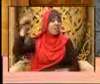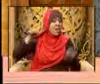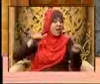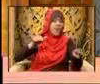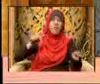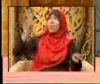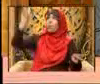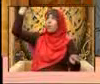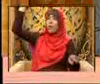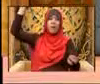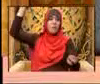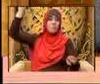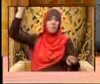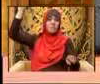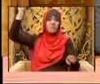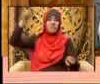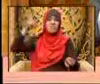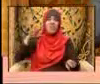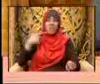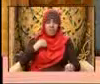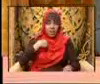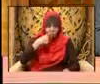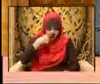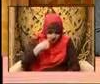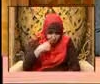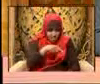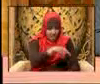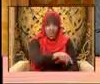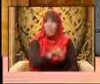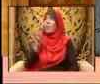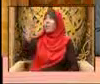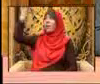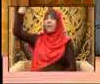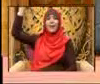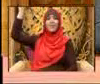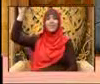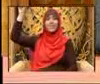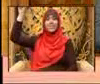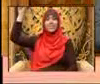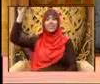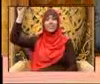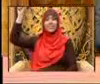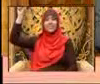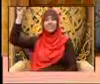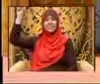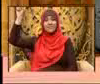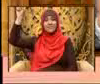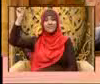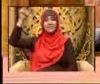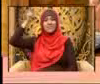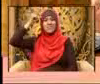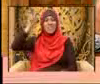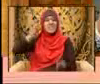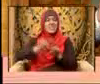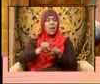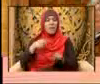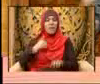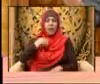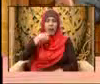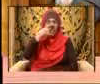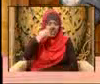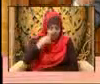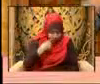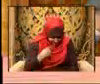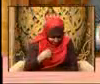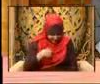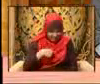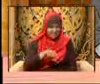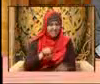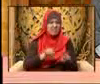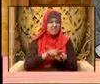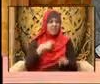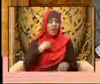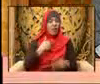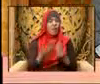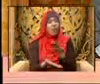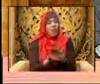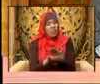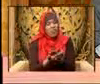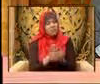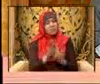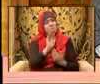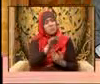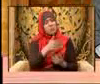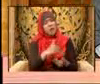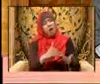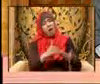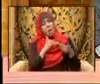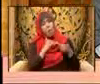ذليلا؟ وفي أي حالة يجد الإنسان، نعم في حالة مهانة، عندما يقصد إنسانا ويسأله أم